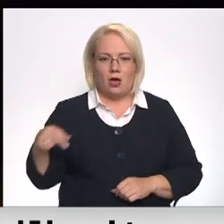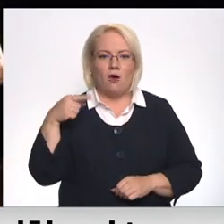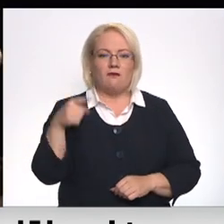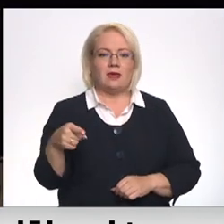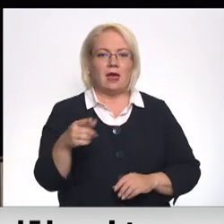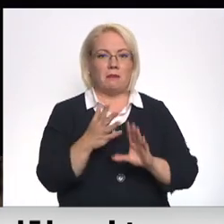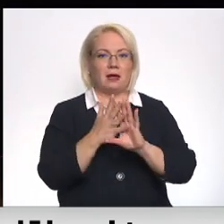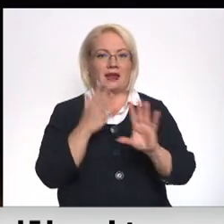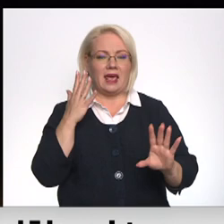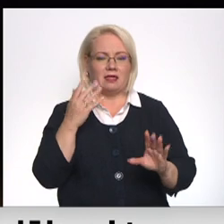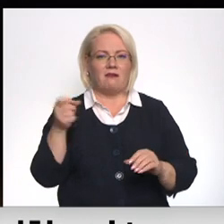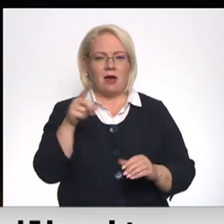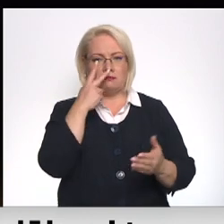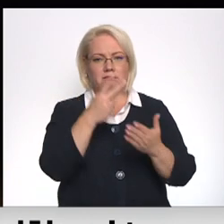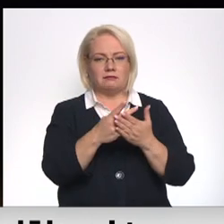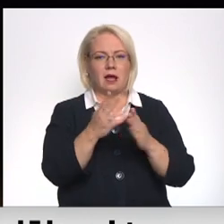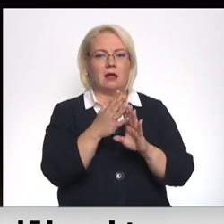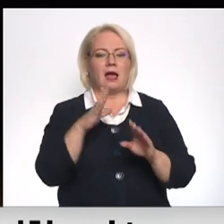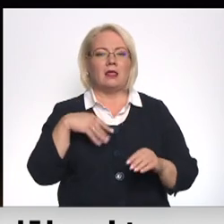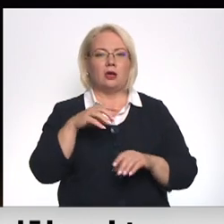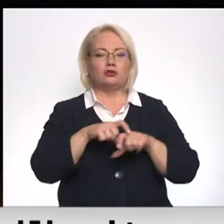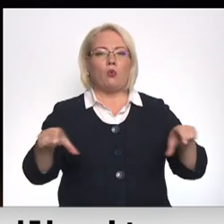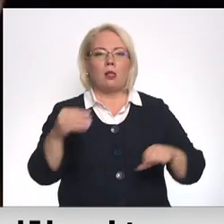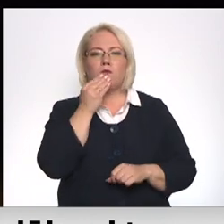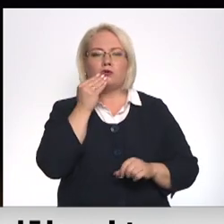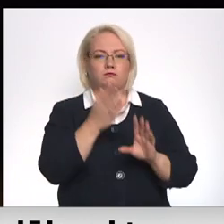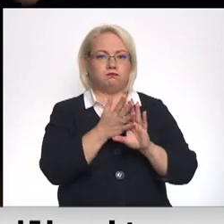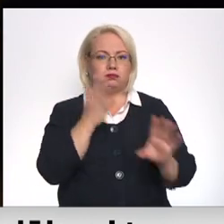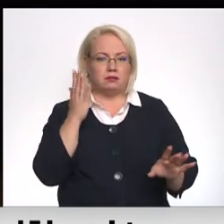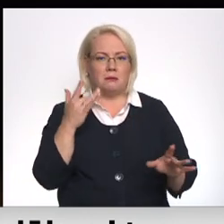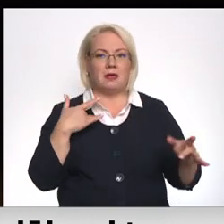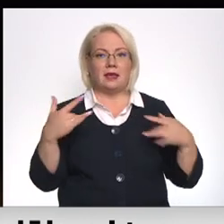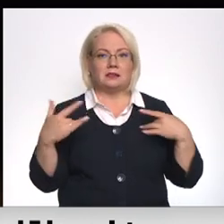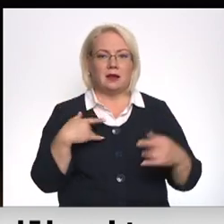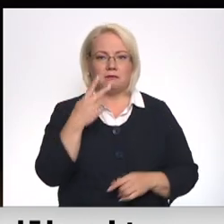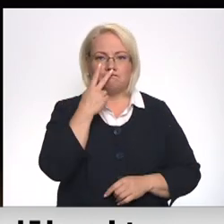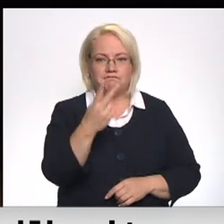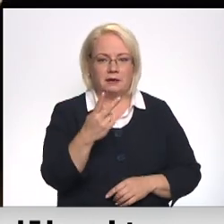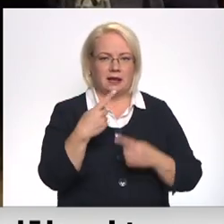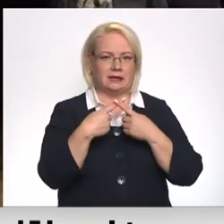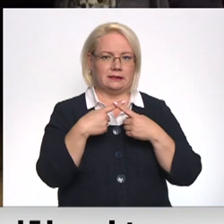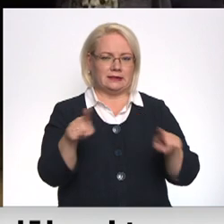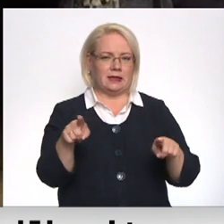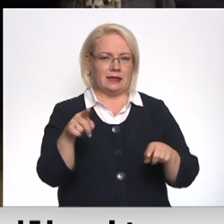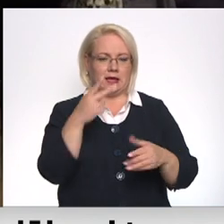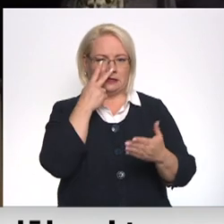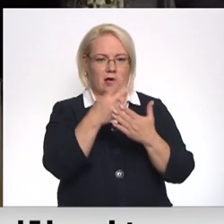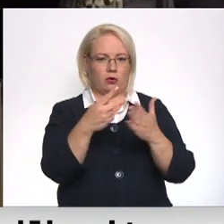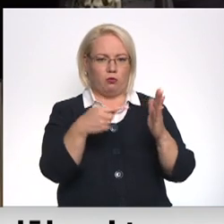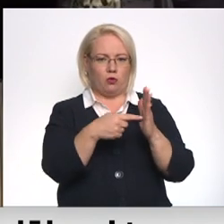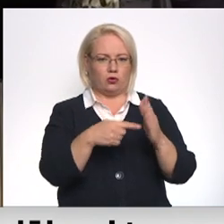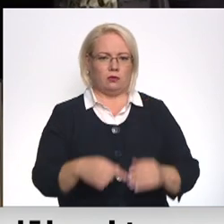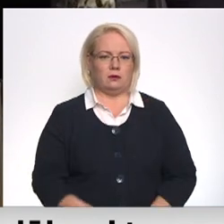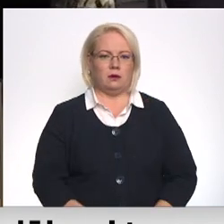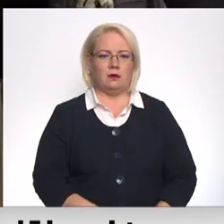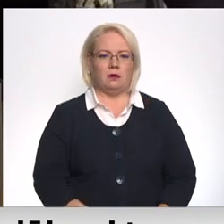saistās ar stāvēšanu rindā pēc skolas pusdienām. Taču izrādi šo tēmu atklāja arī no citas skatu punkta. Tie bija padomu